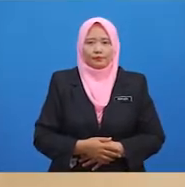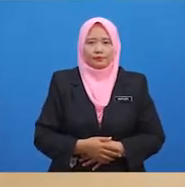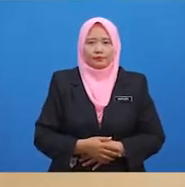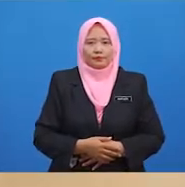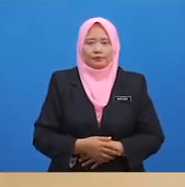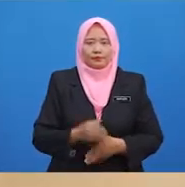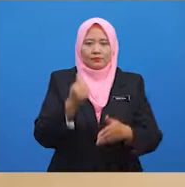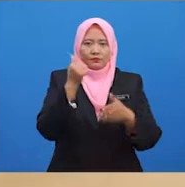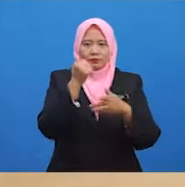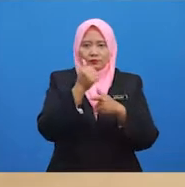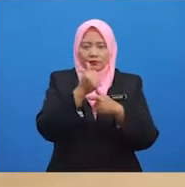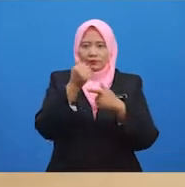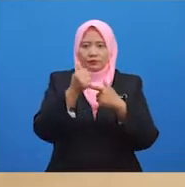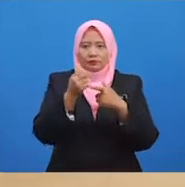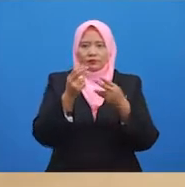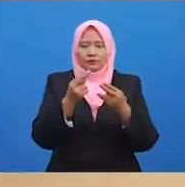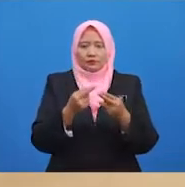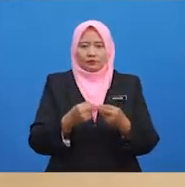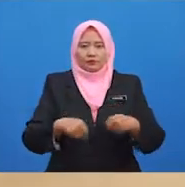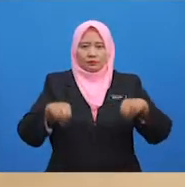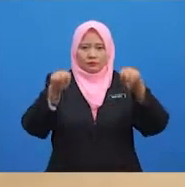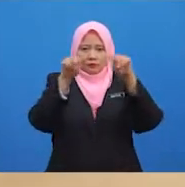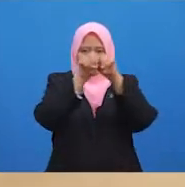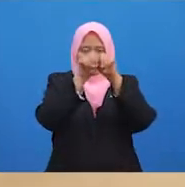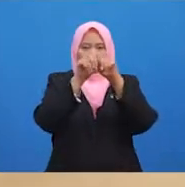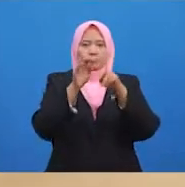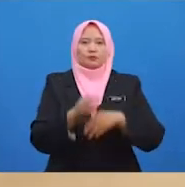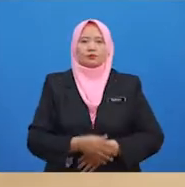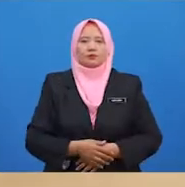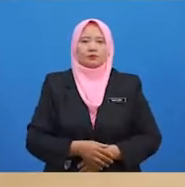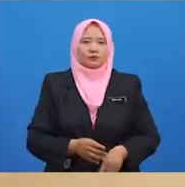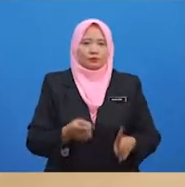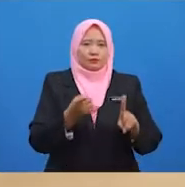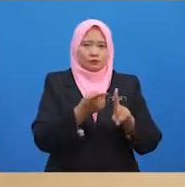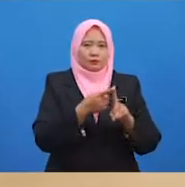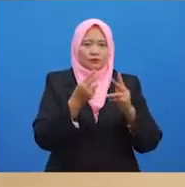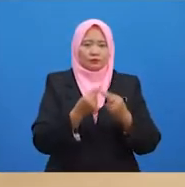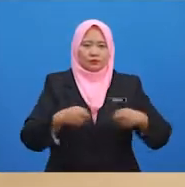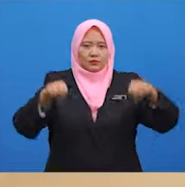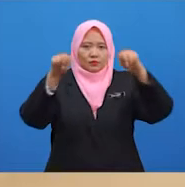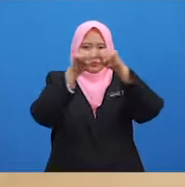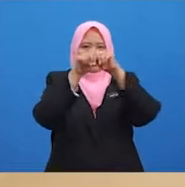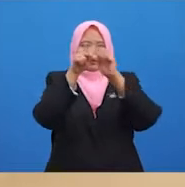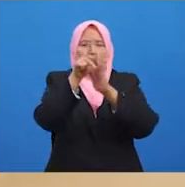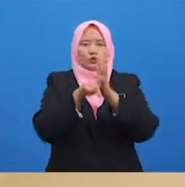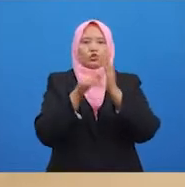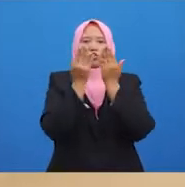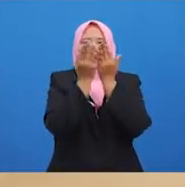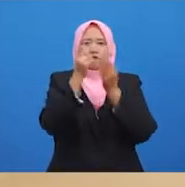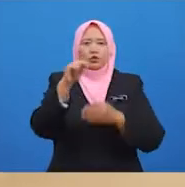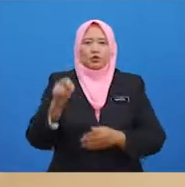Antara nilai yang terdapat dalam sajak ku ingin berterima kasih ialah nilai kesyukuran,